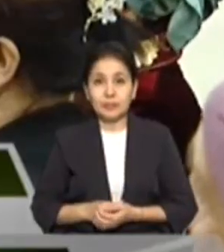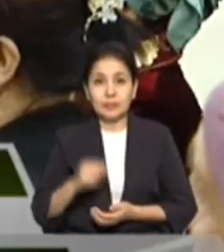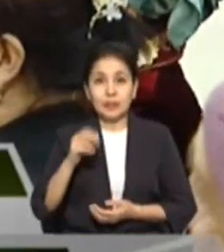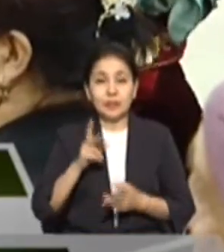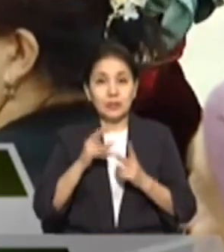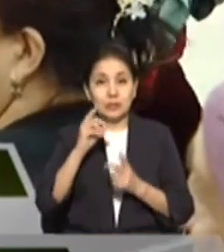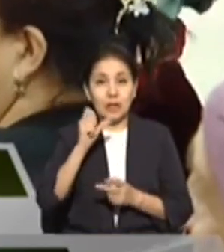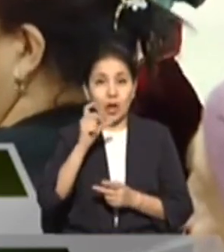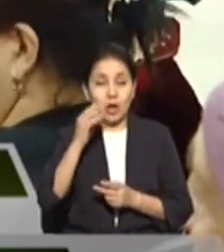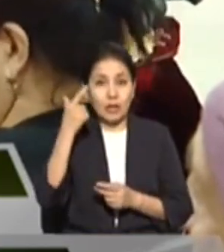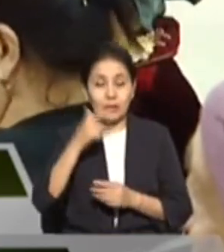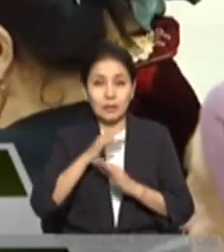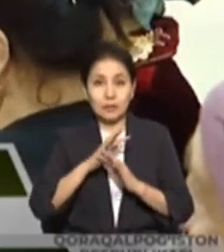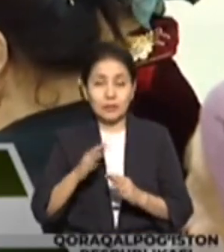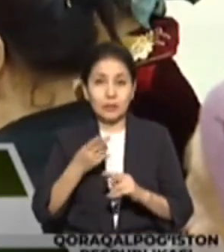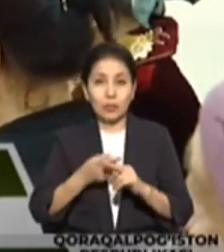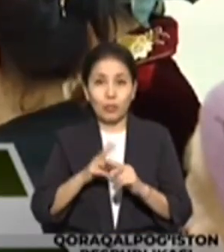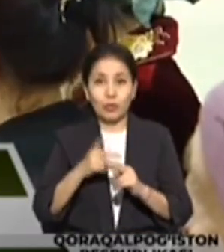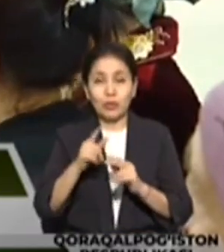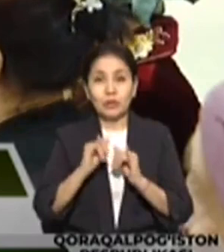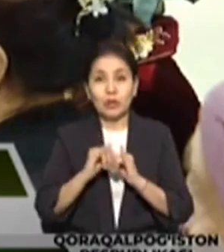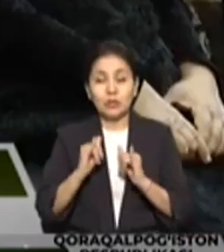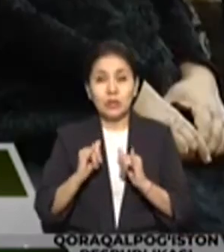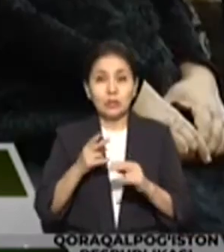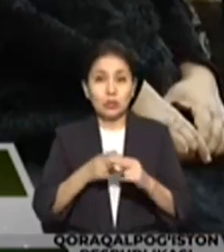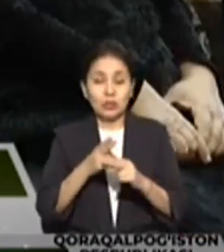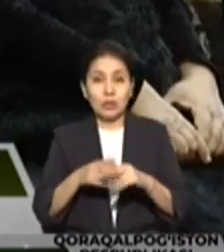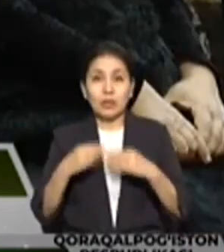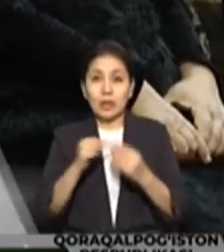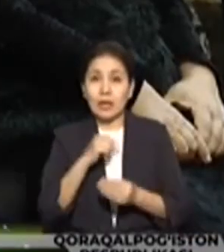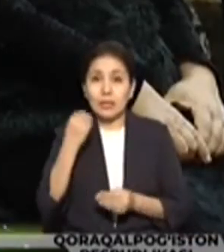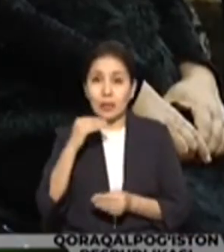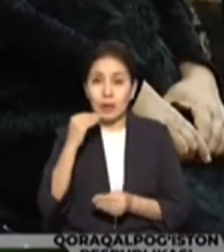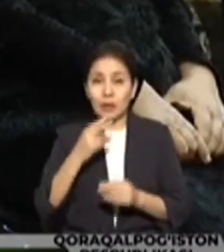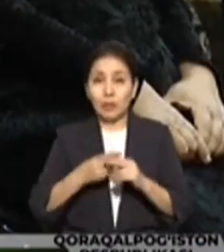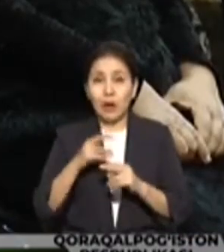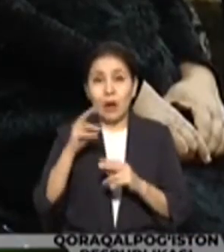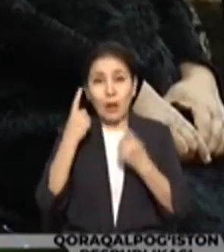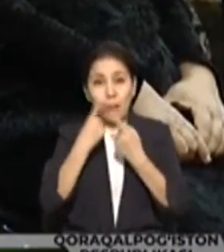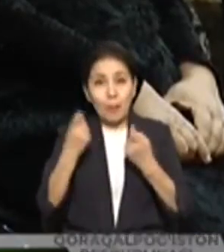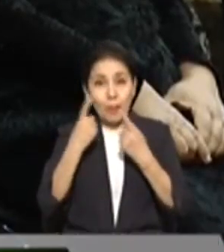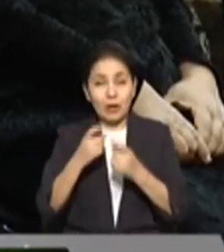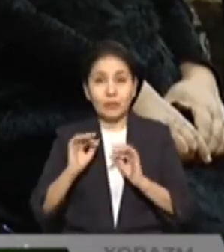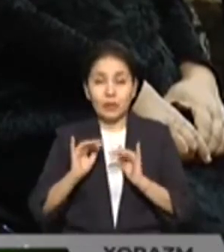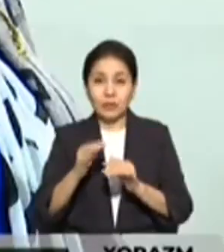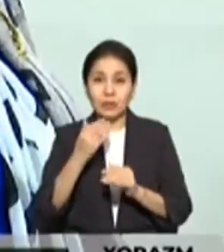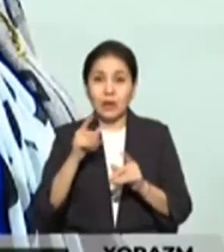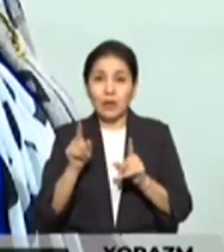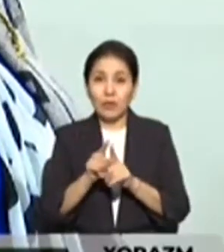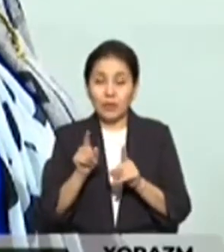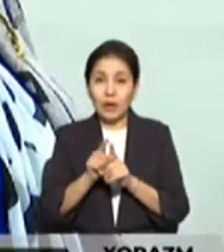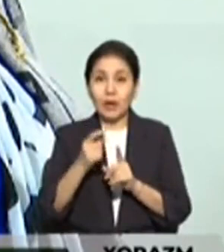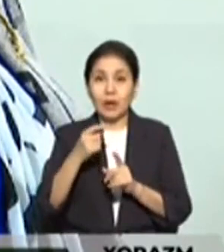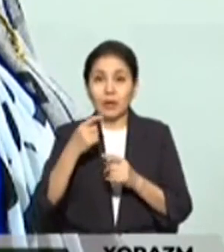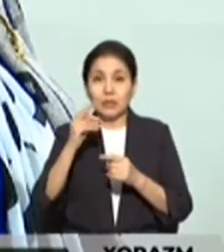Jaholat ilmsizlik, qoloqlikdir. Uning rivojlanishiga to'sqinlik qilishning eng samarali yo'li bu ma'rifat orqalidir. Ta'assufki,